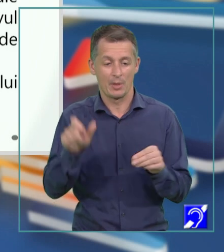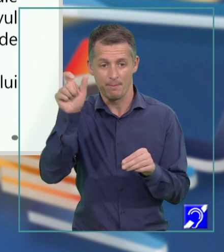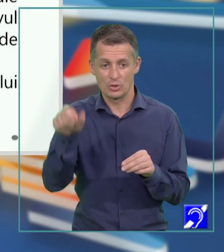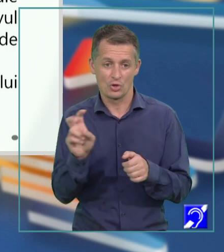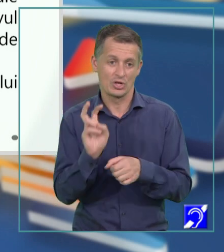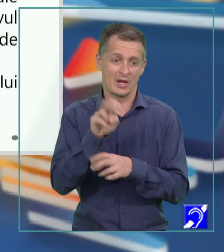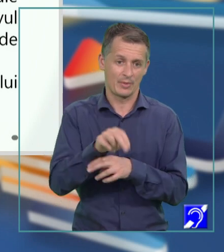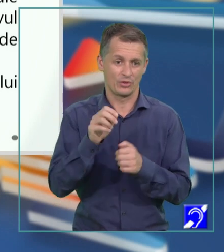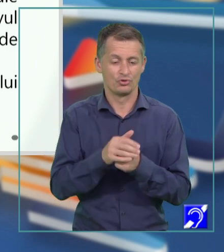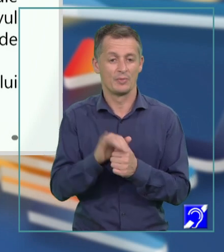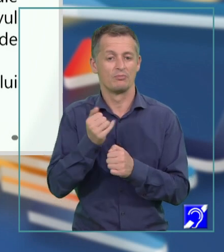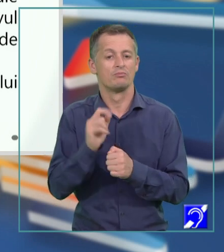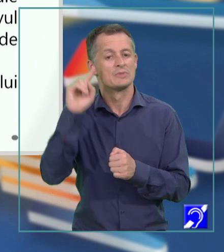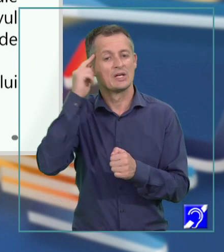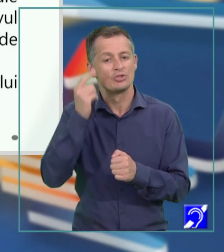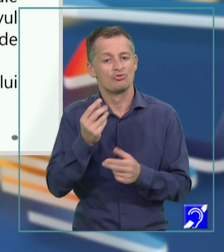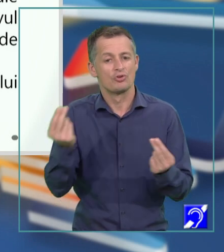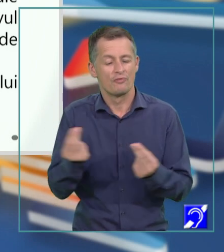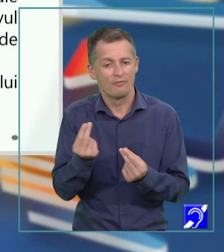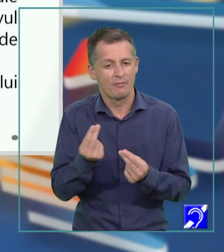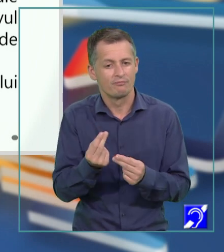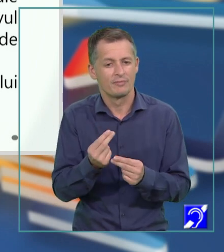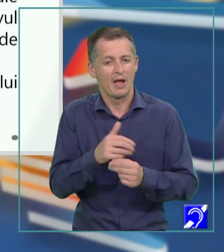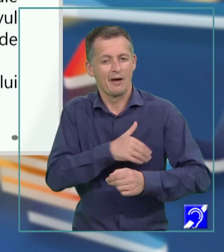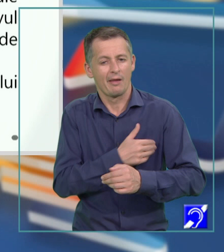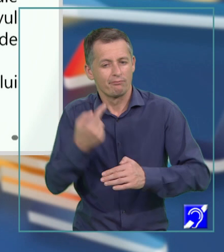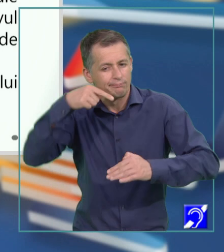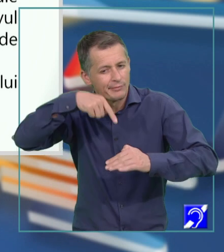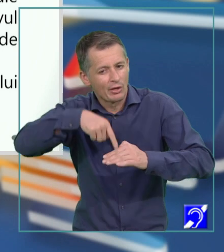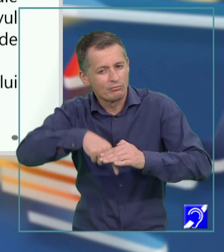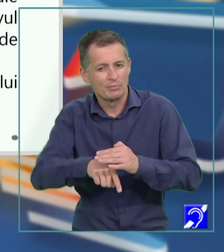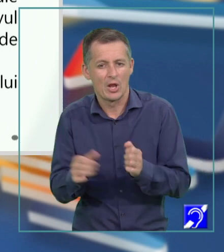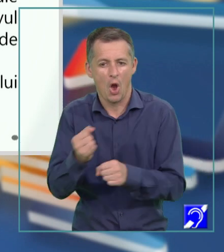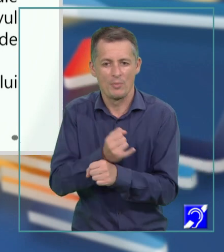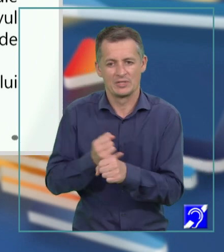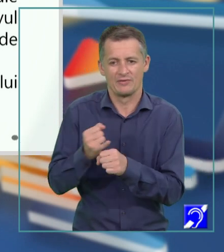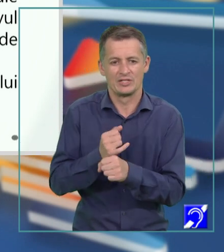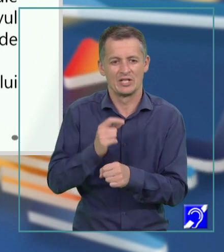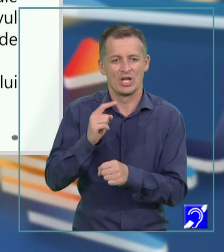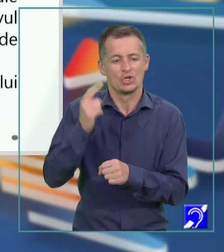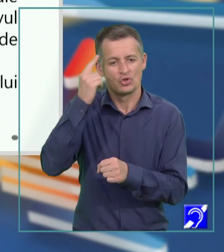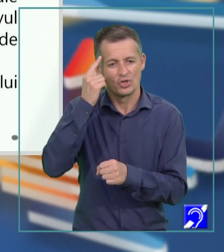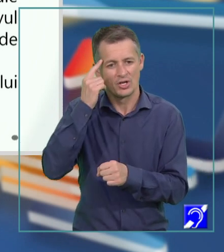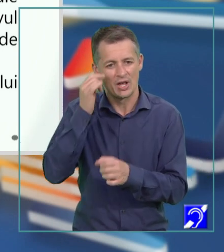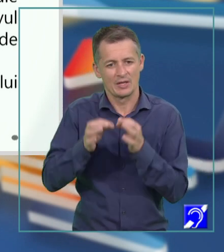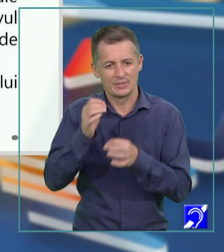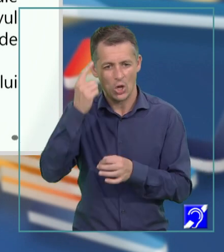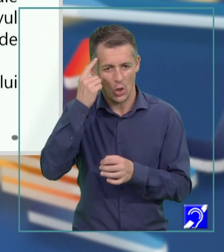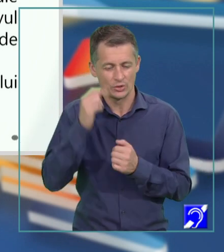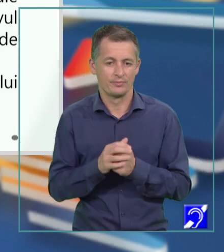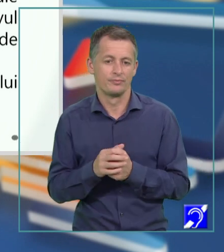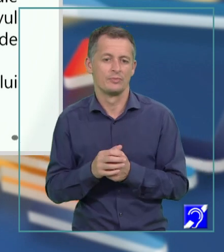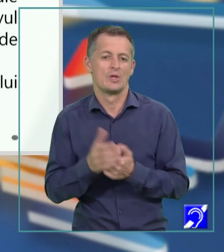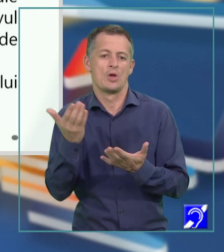personaje, presupunând un anumit grad de adâncime a observației sociale și analizei psihologice, opere narrative